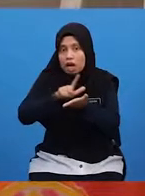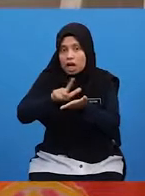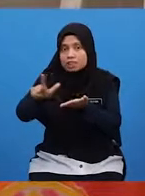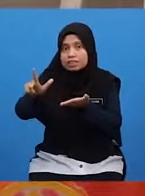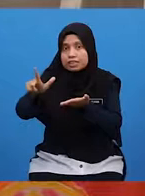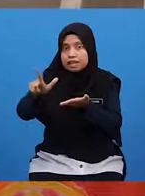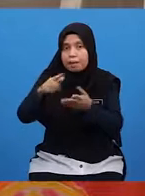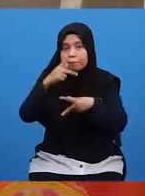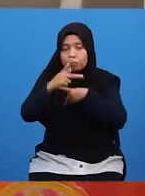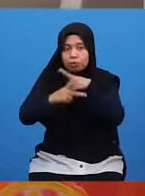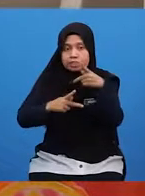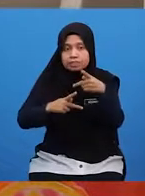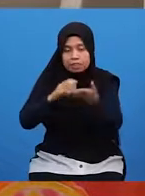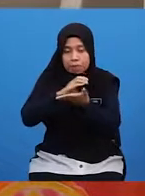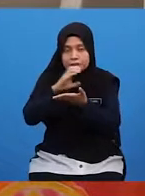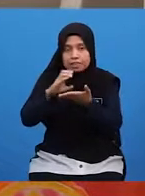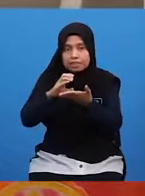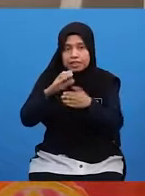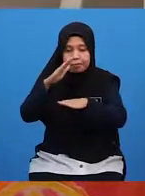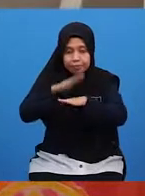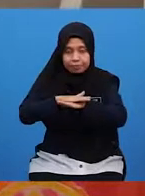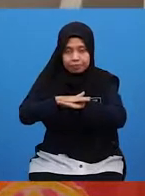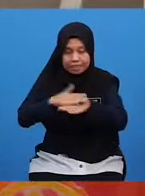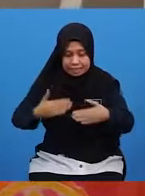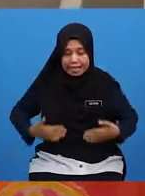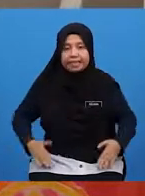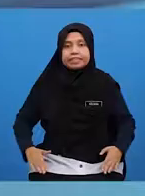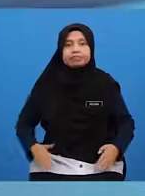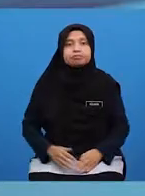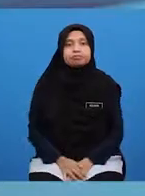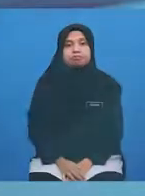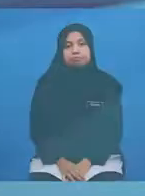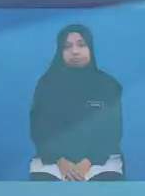aktiviti proses mencanting di atas permukaan kain.